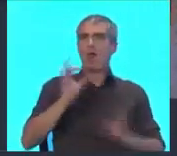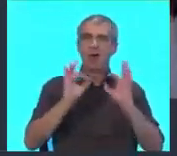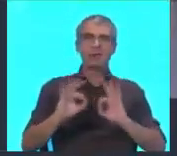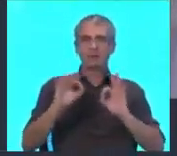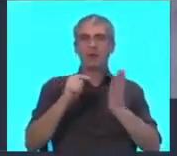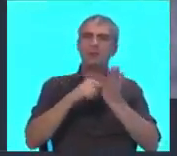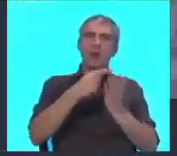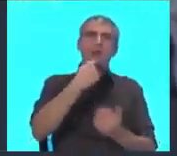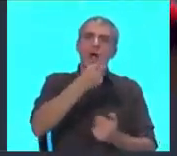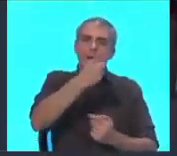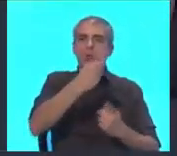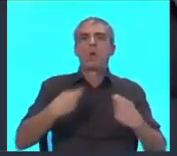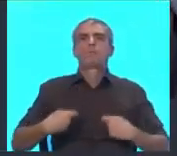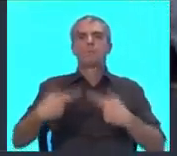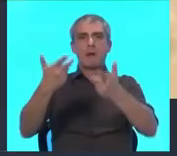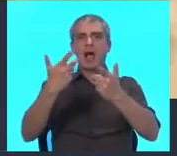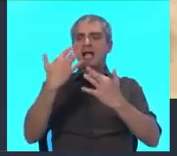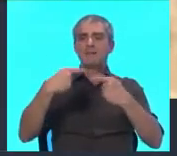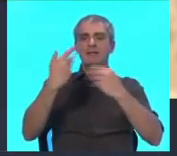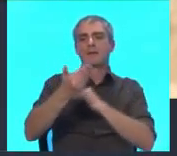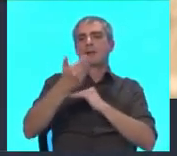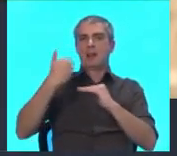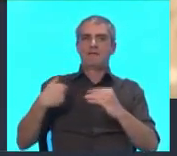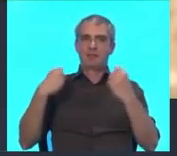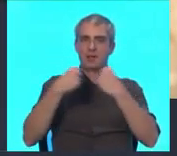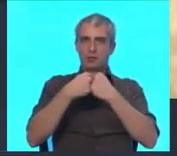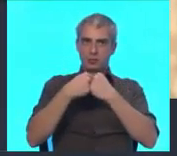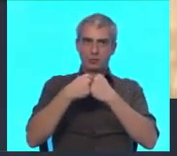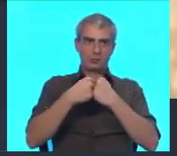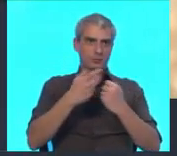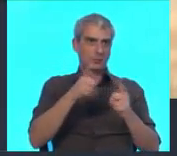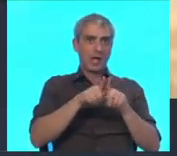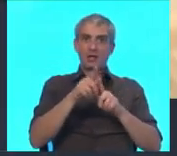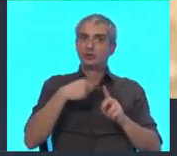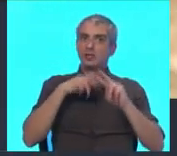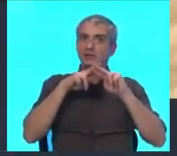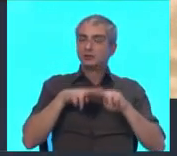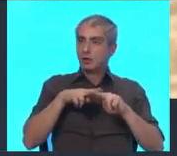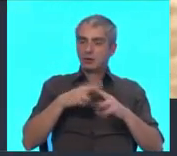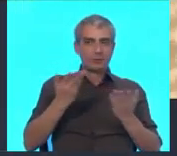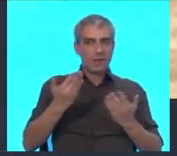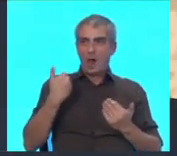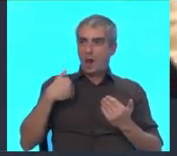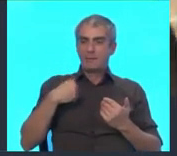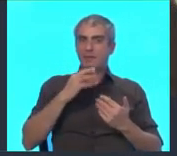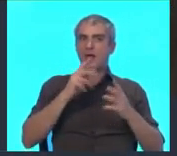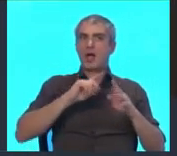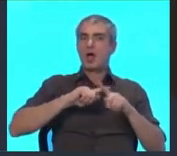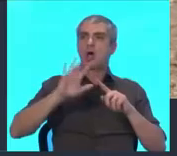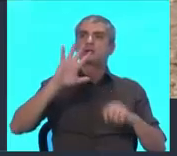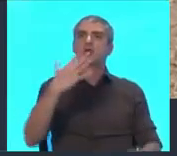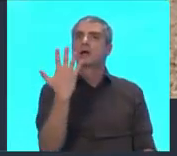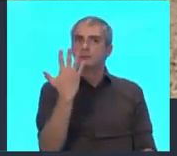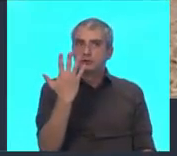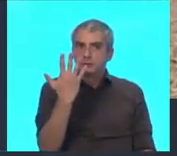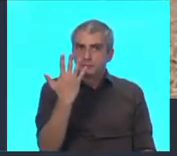שטען שמחר אותם כמה ימים לפני התאונה. אחי ישיר, אלמנה בחודש חמישי,